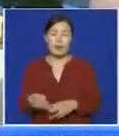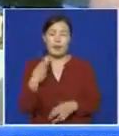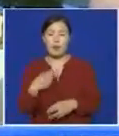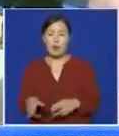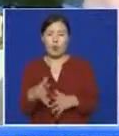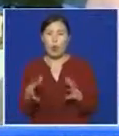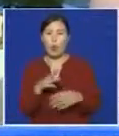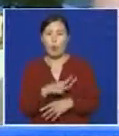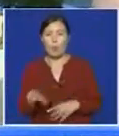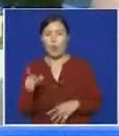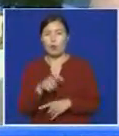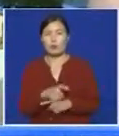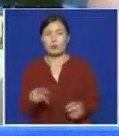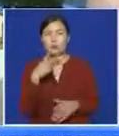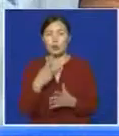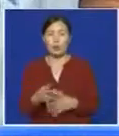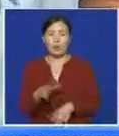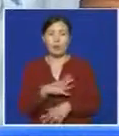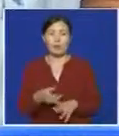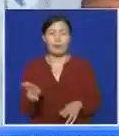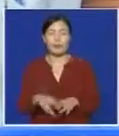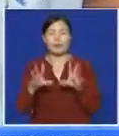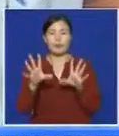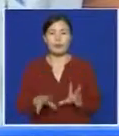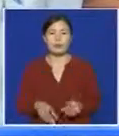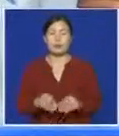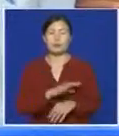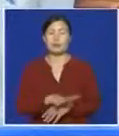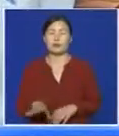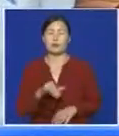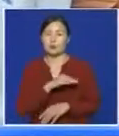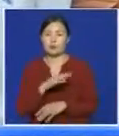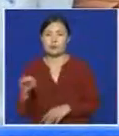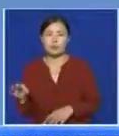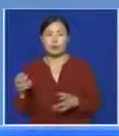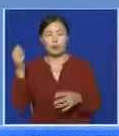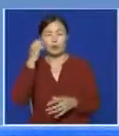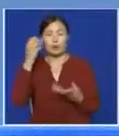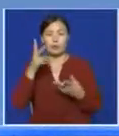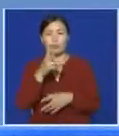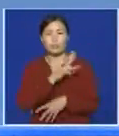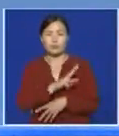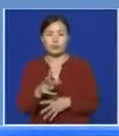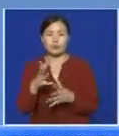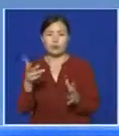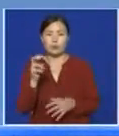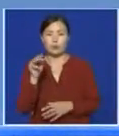более миллиона беженцев, мы увидим, что в 1930-33 году жертвами голода стали более 2